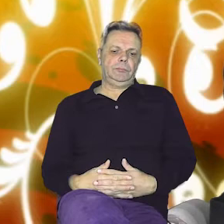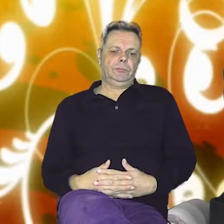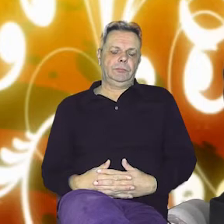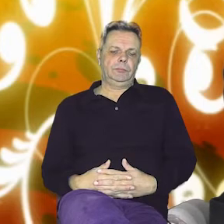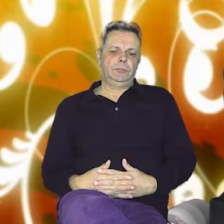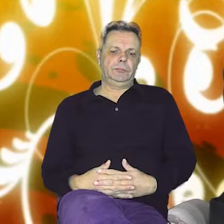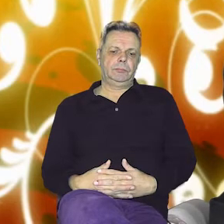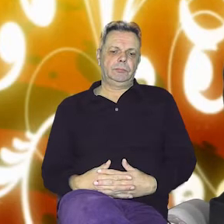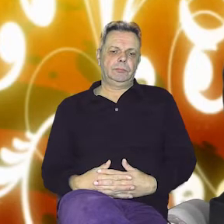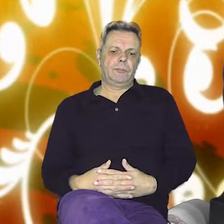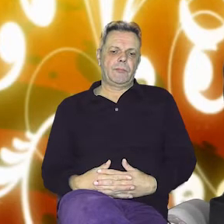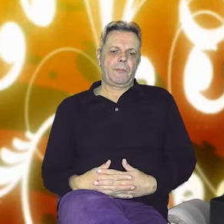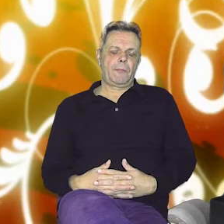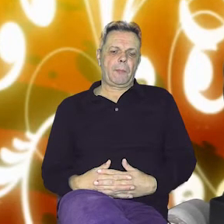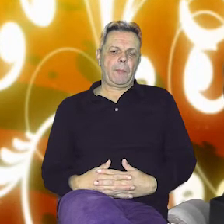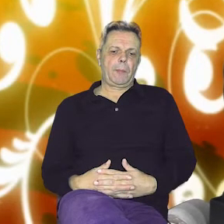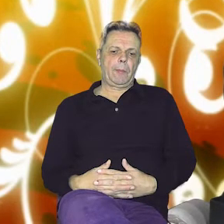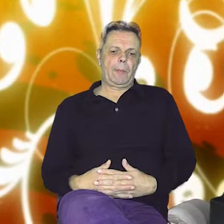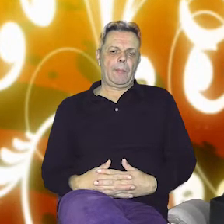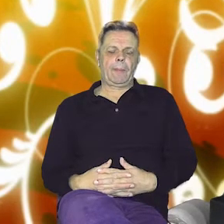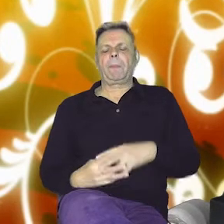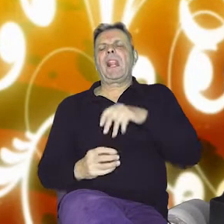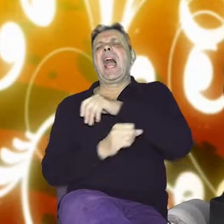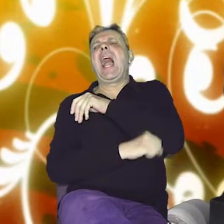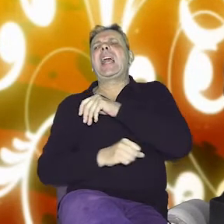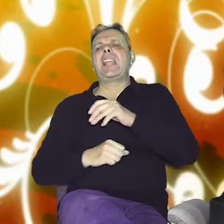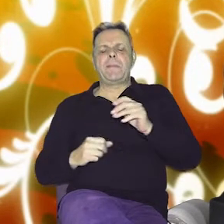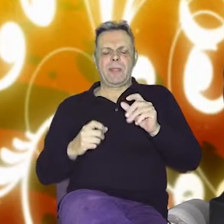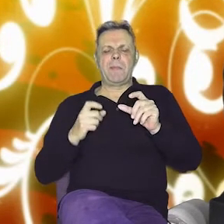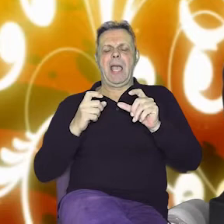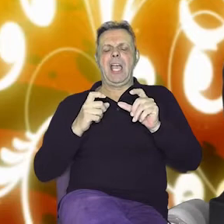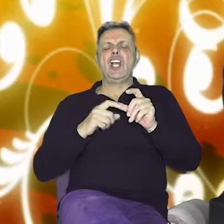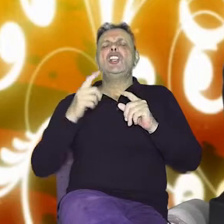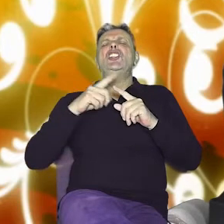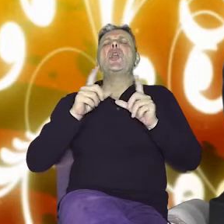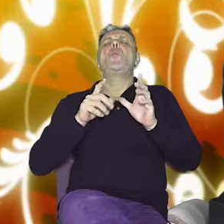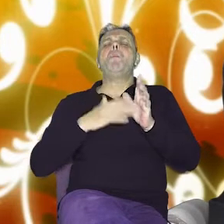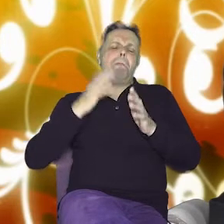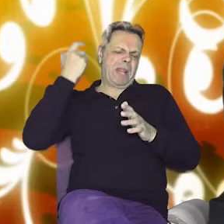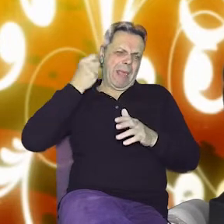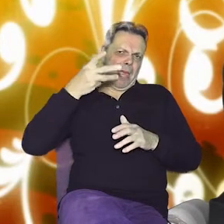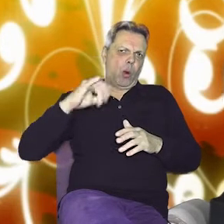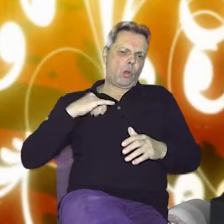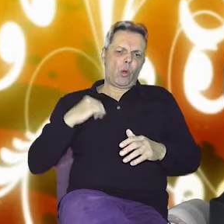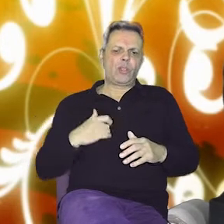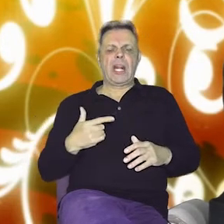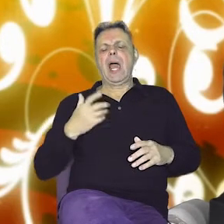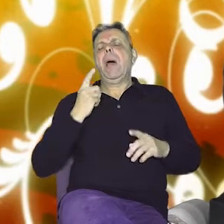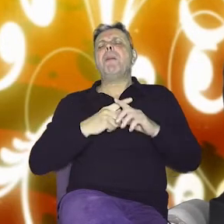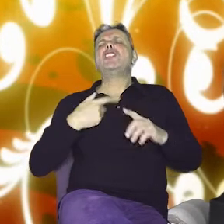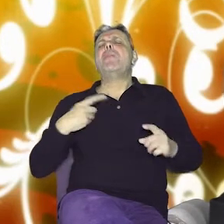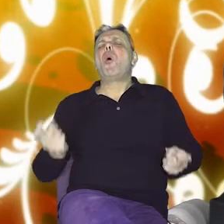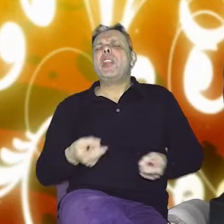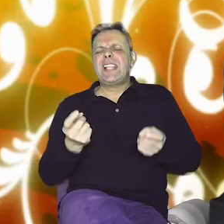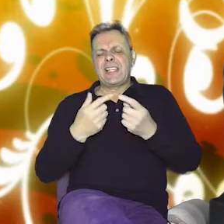koje uzrokuju nastanak. Akademkinja Mirna Šitum, ja smo prije par godina smo baš na moju